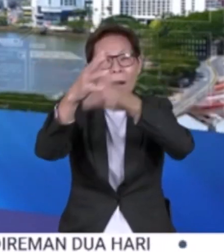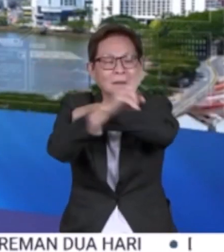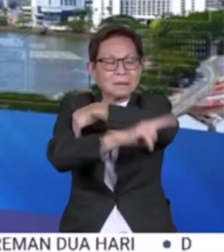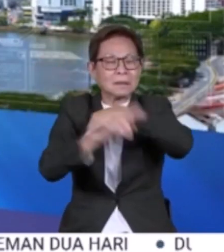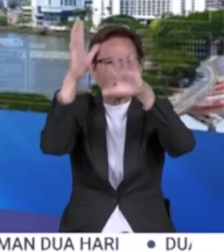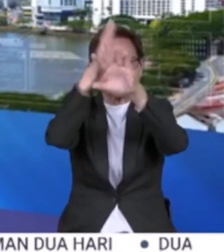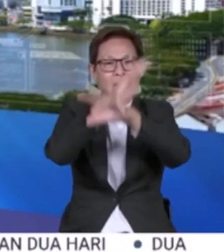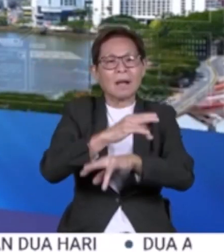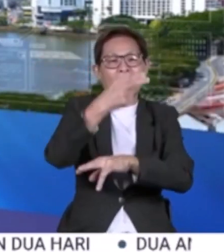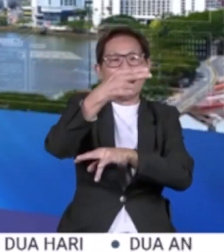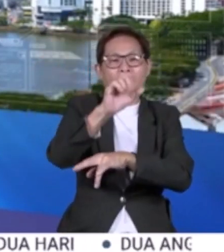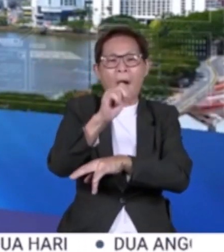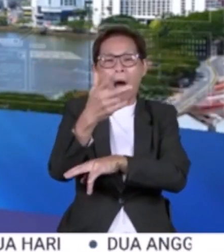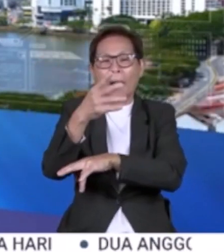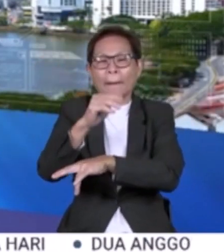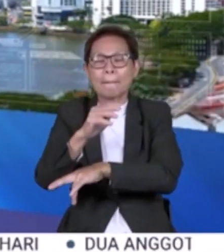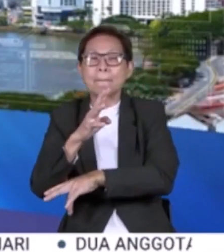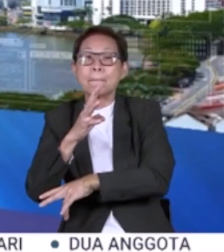Negeri